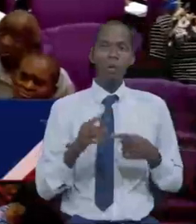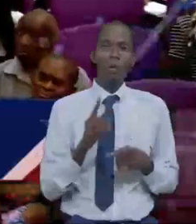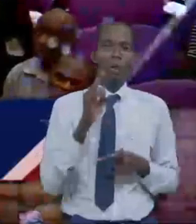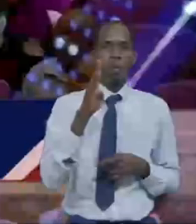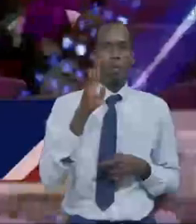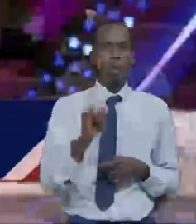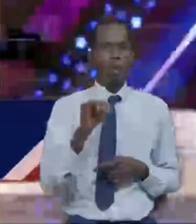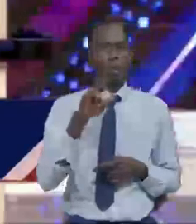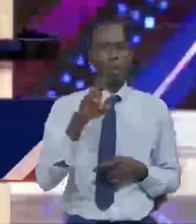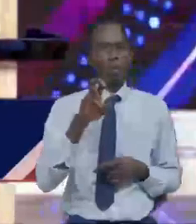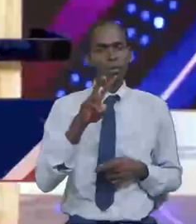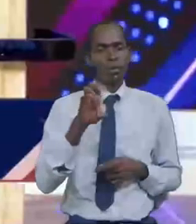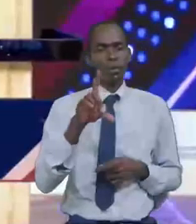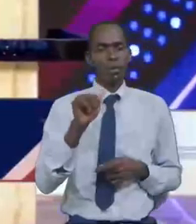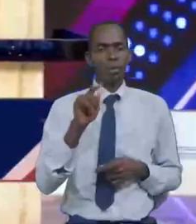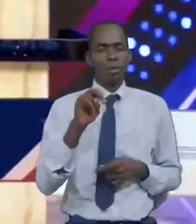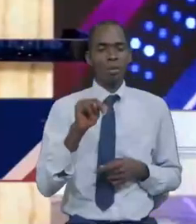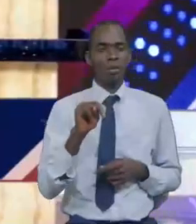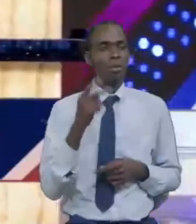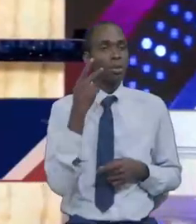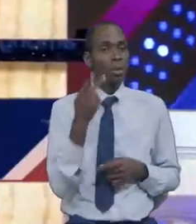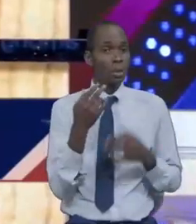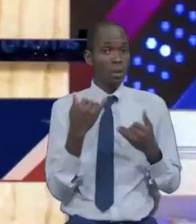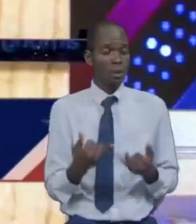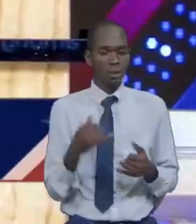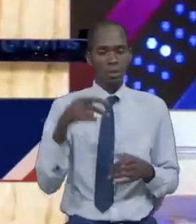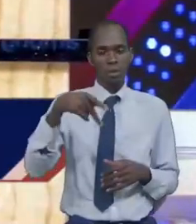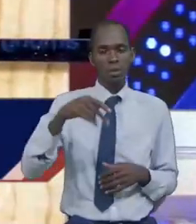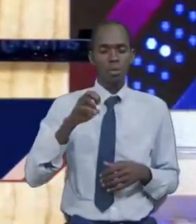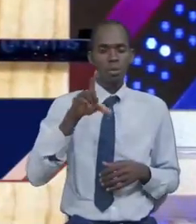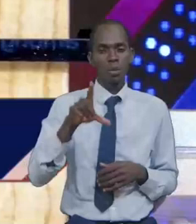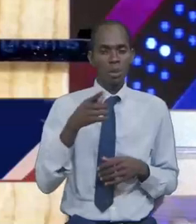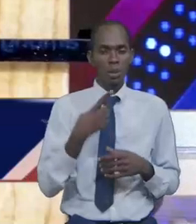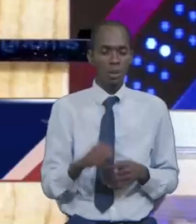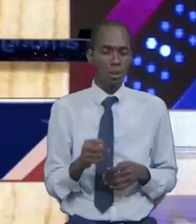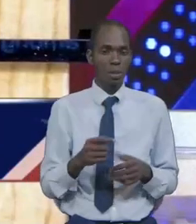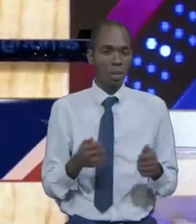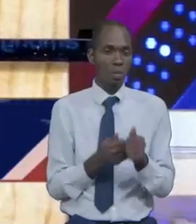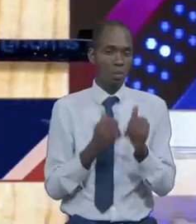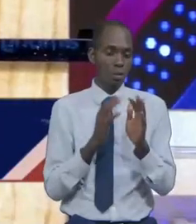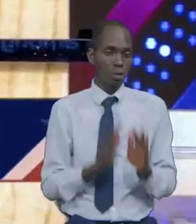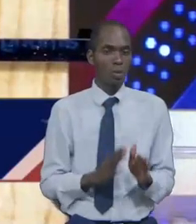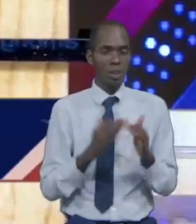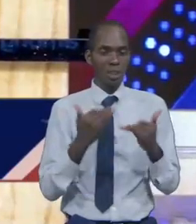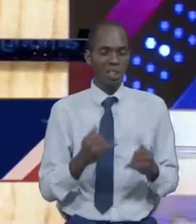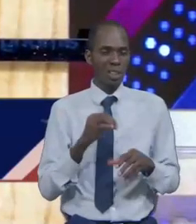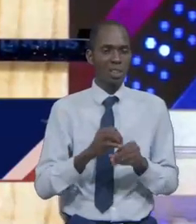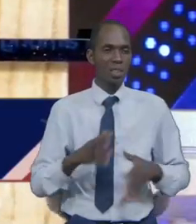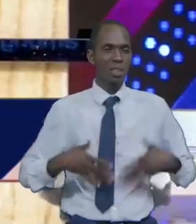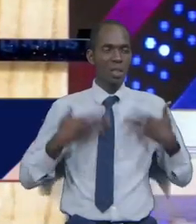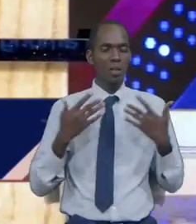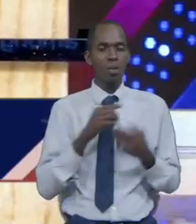une révélation que j'y montais. Maintenant, l'apôtre Paul, dans sa vie, après s'être converti, il